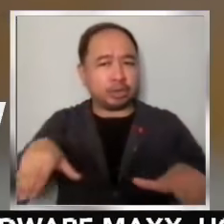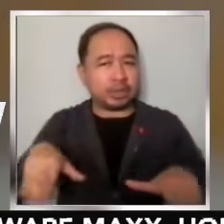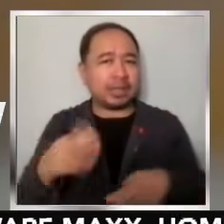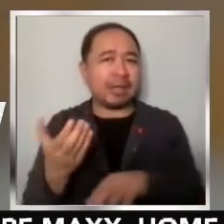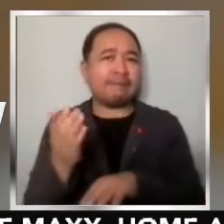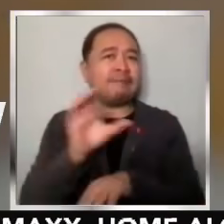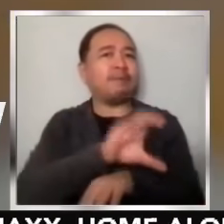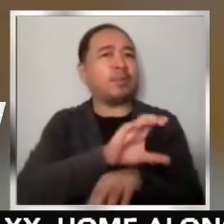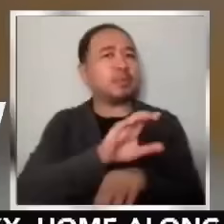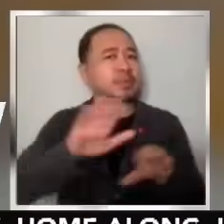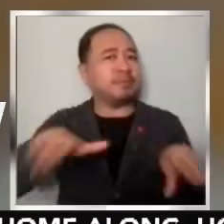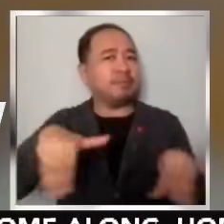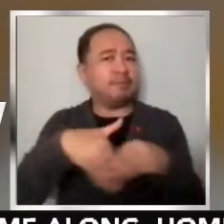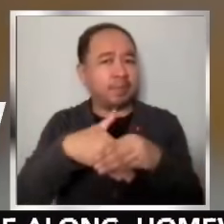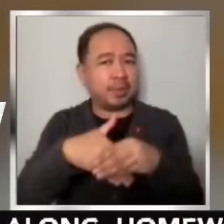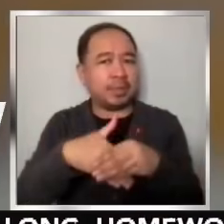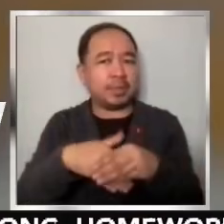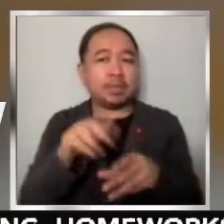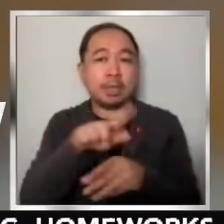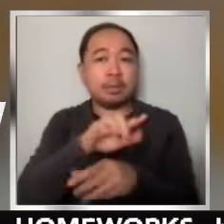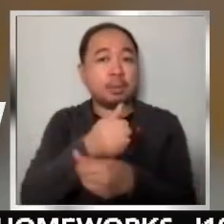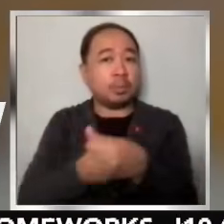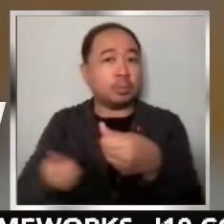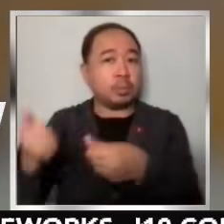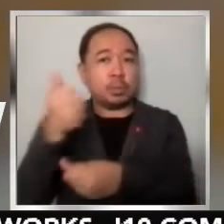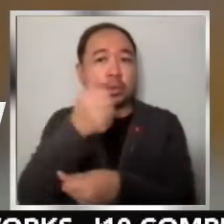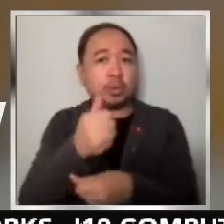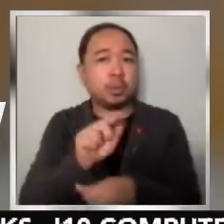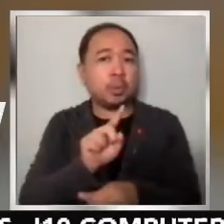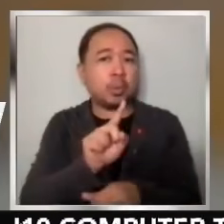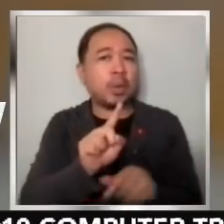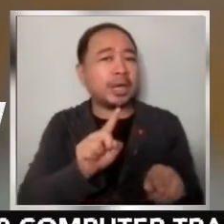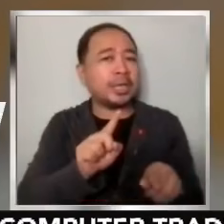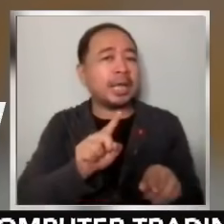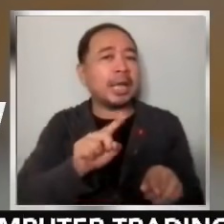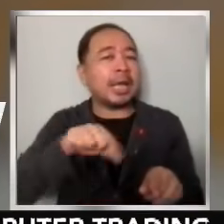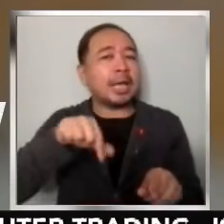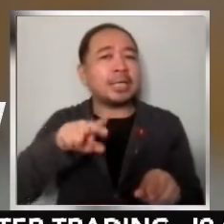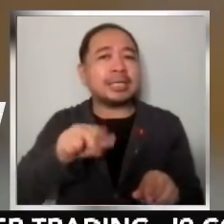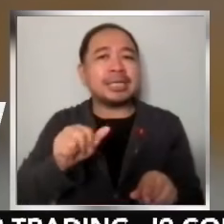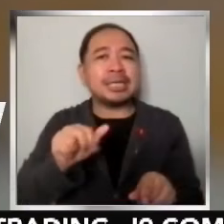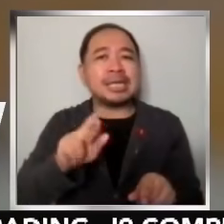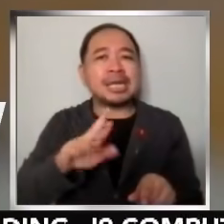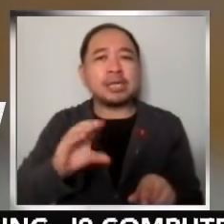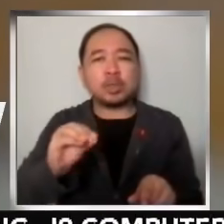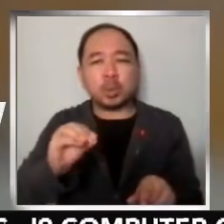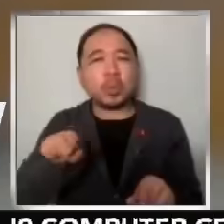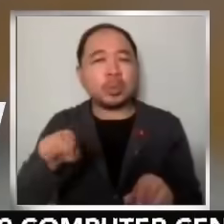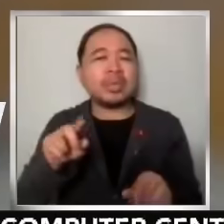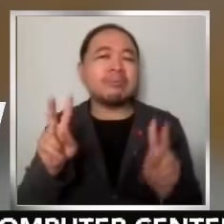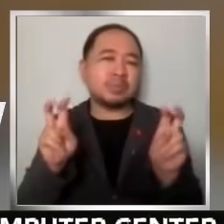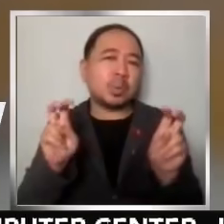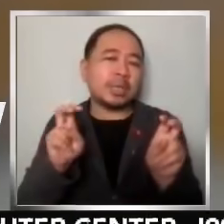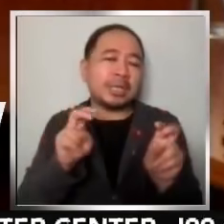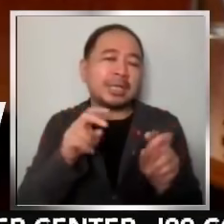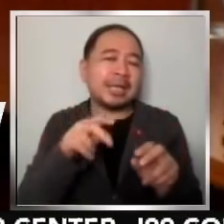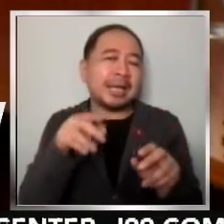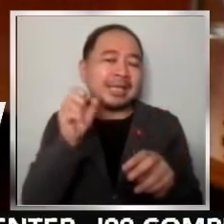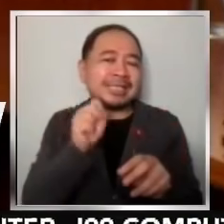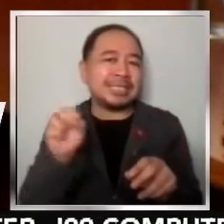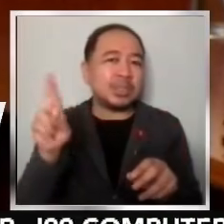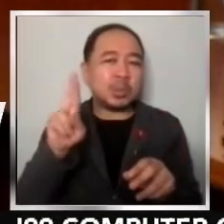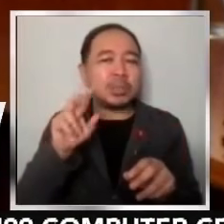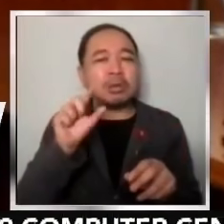ikinakasal. Ang pinuno nito, isang J. Renz Quilario alias Senyor Aguila na nagpapakilala raw bilang bagong Jesus.